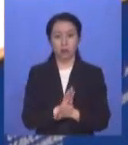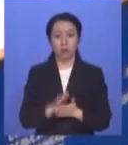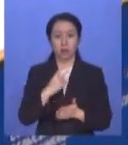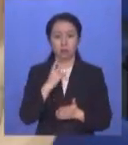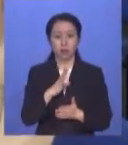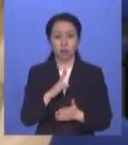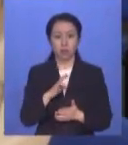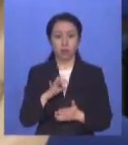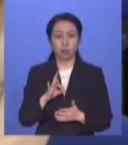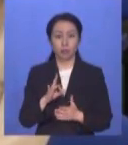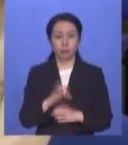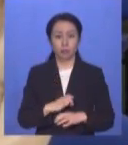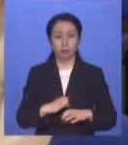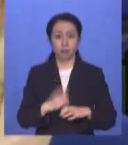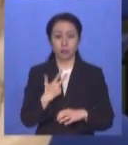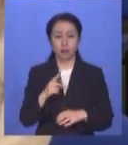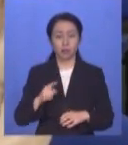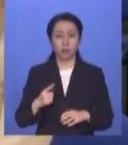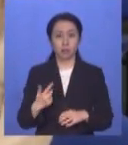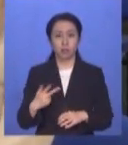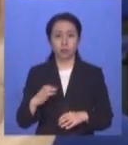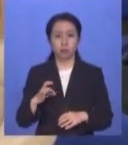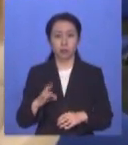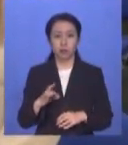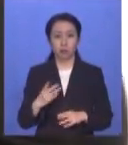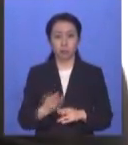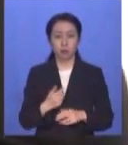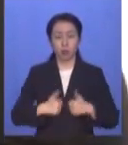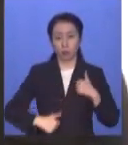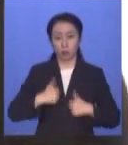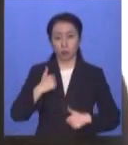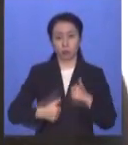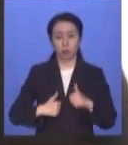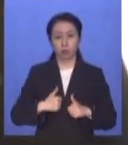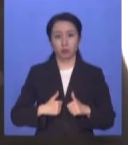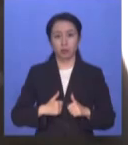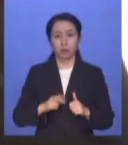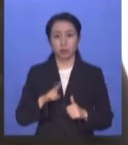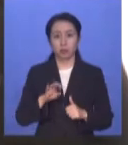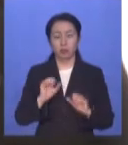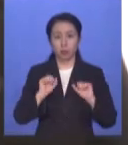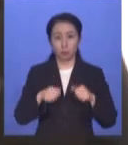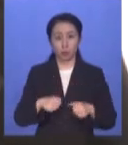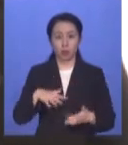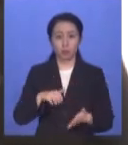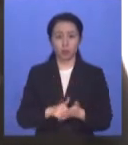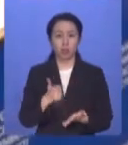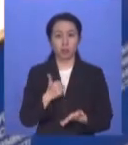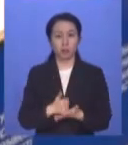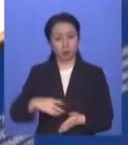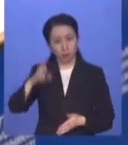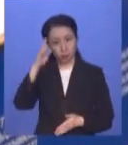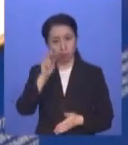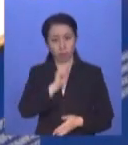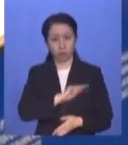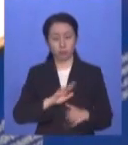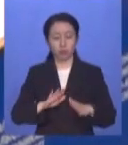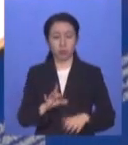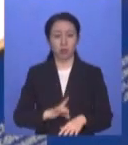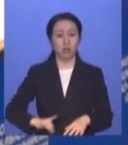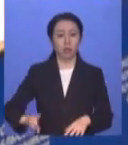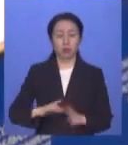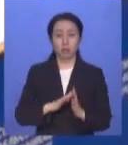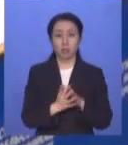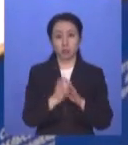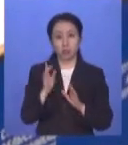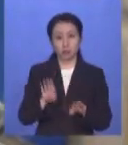показателем GPA балла 3,33, без конкурсного отбора и без тестирования, теперь могут занять определенные государственные должности районного и